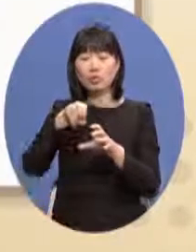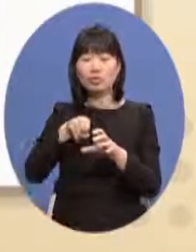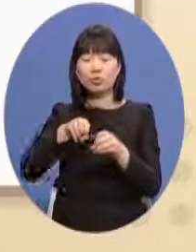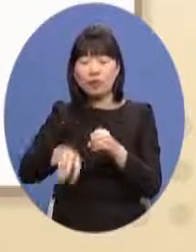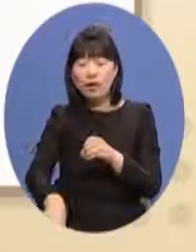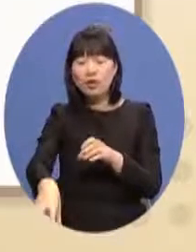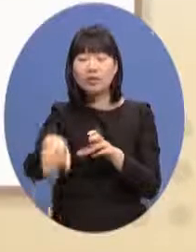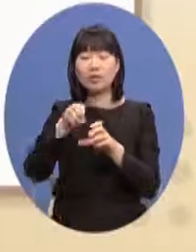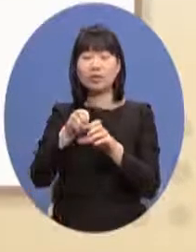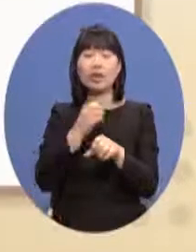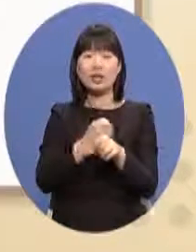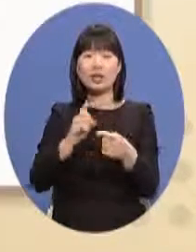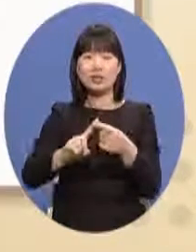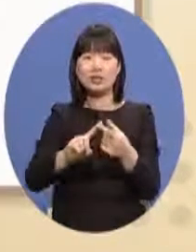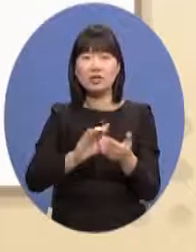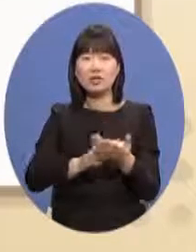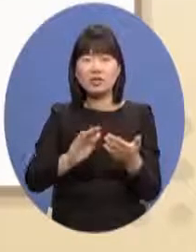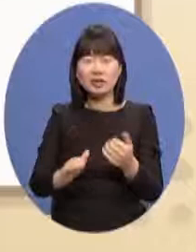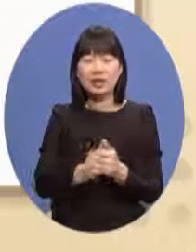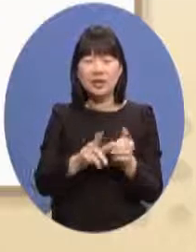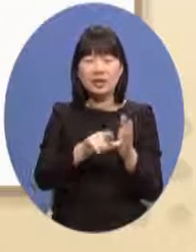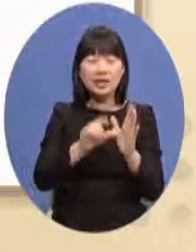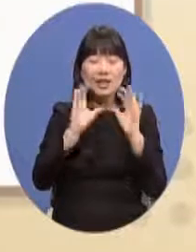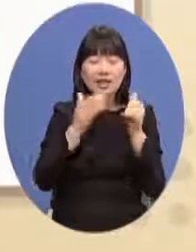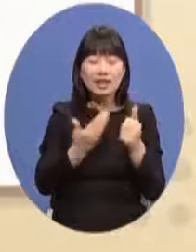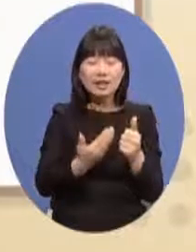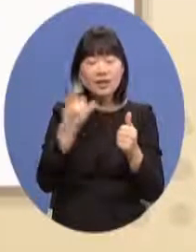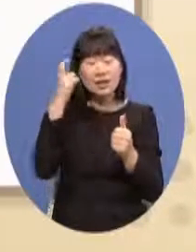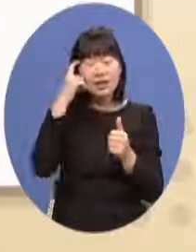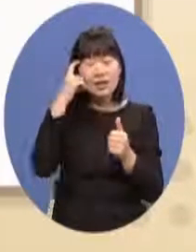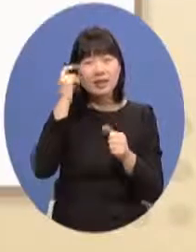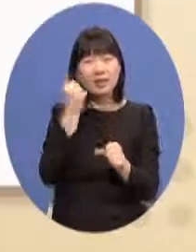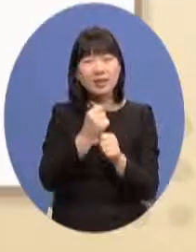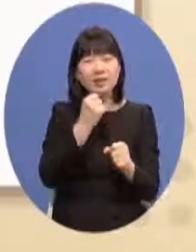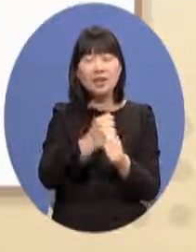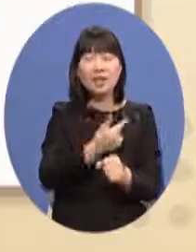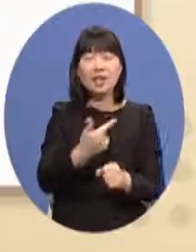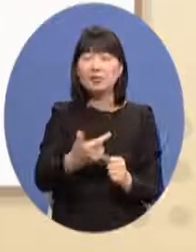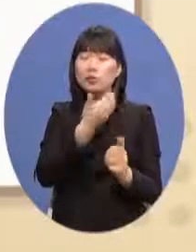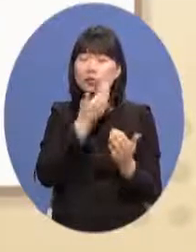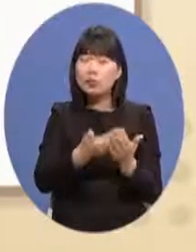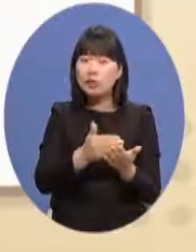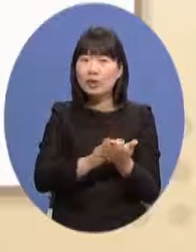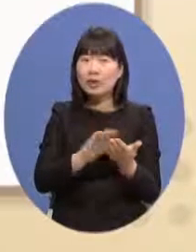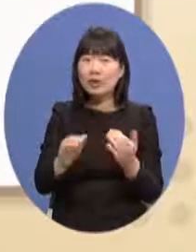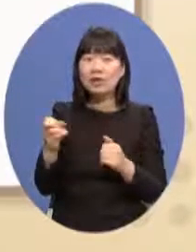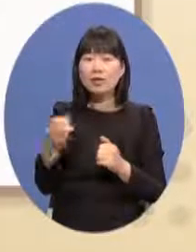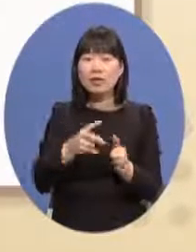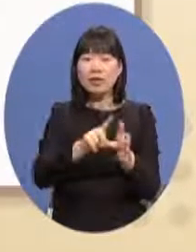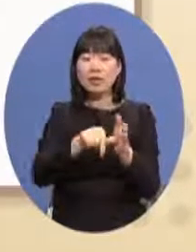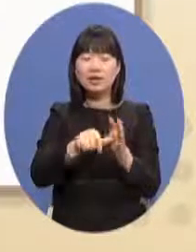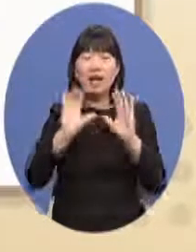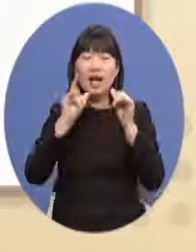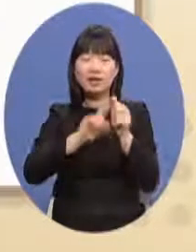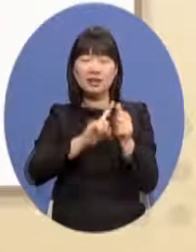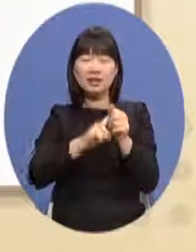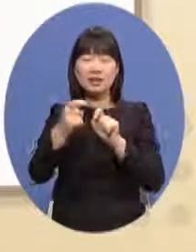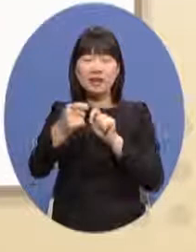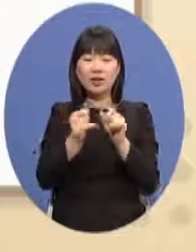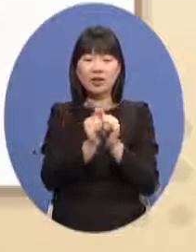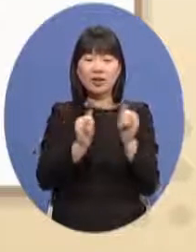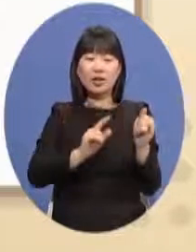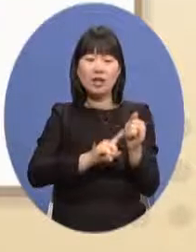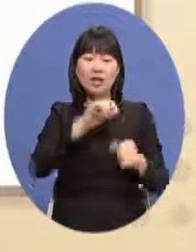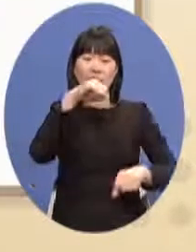것이다. 이런 활동은 이 시기 아기들에게 개념 형성에 아주 중요합니다. 또한 이 시기에는 아기들이 가까운